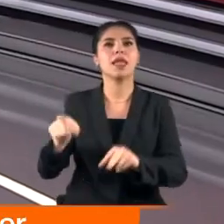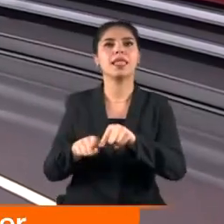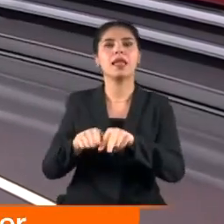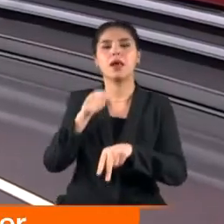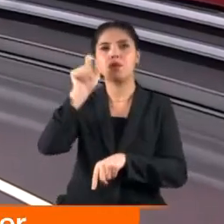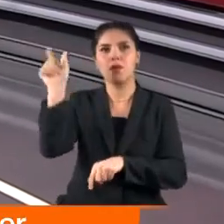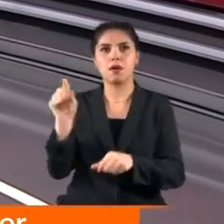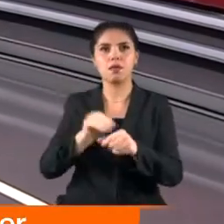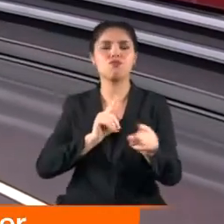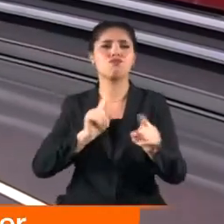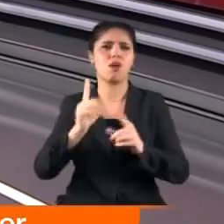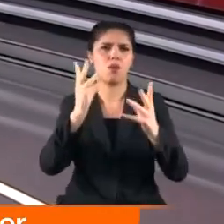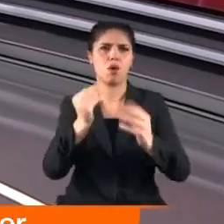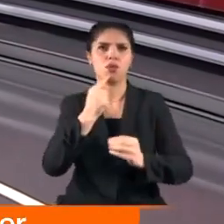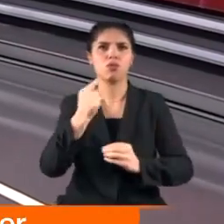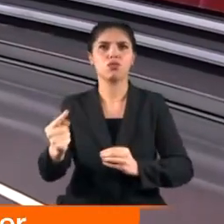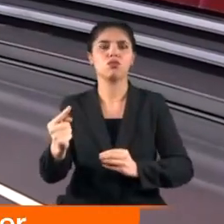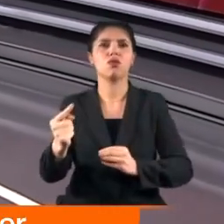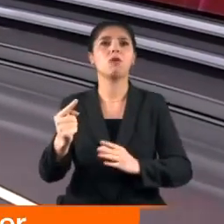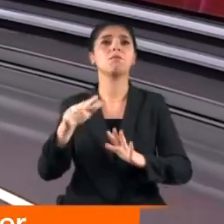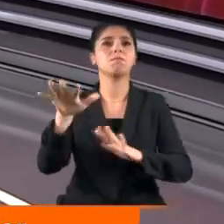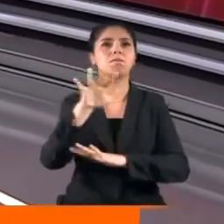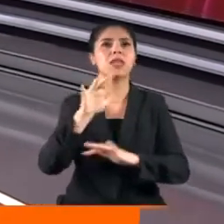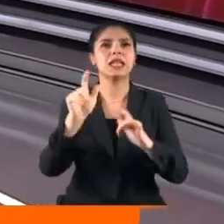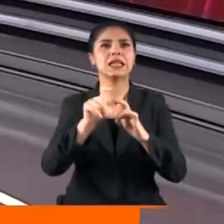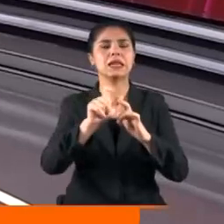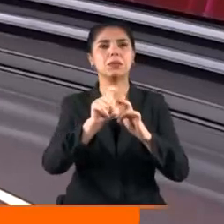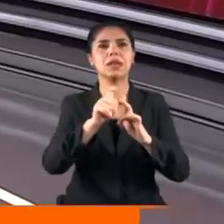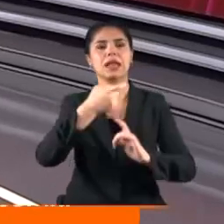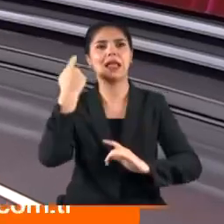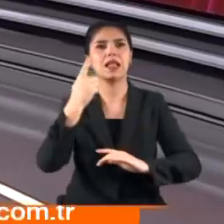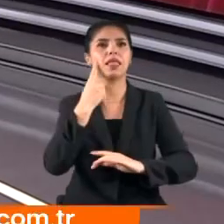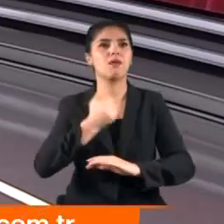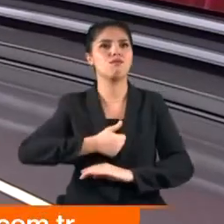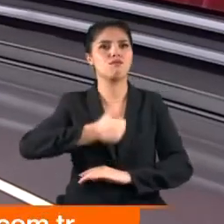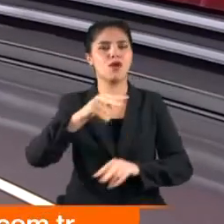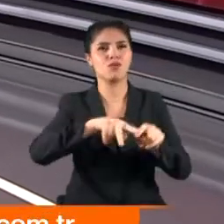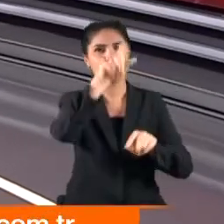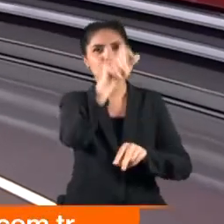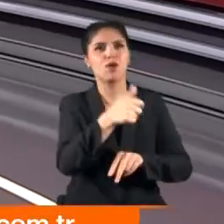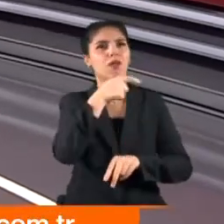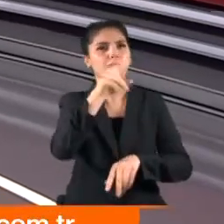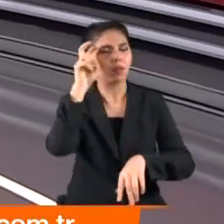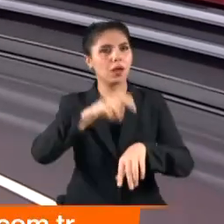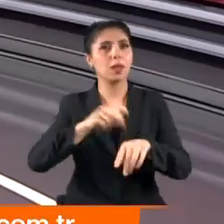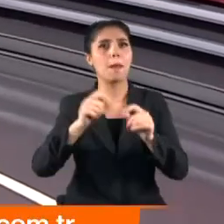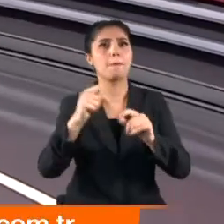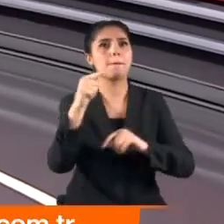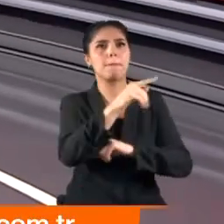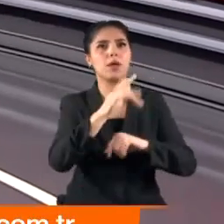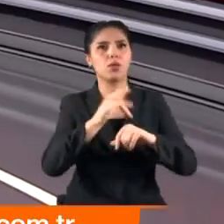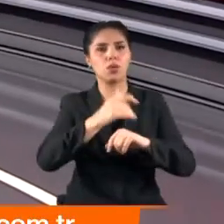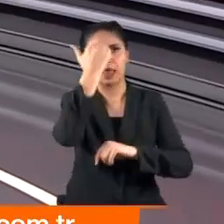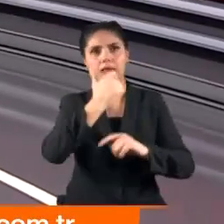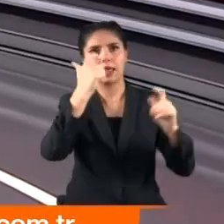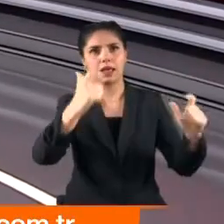netenyahu bir savaş suçlusu olmanın ötesinde Gazze kasabı olarak Aynen miloseviç